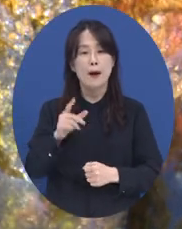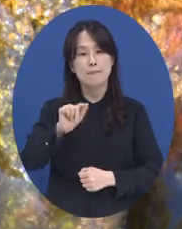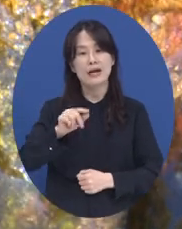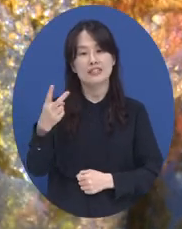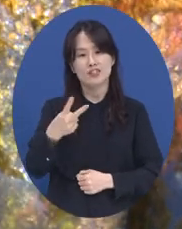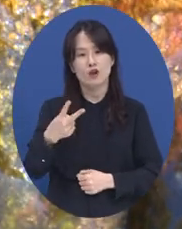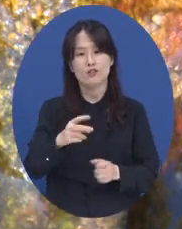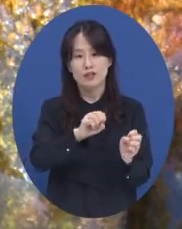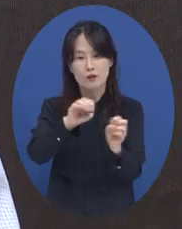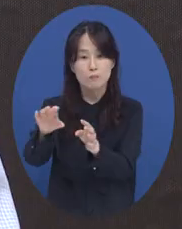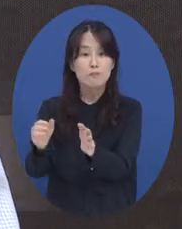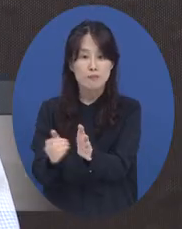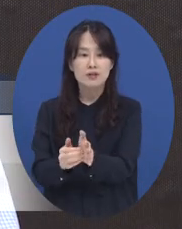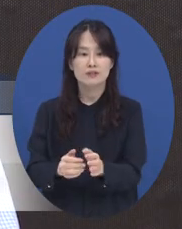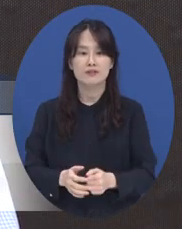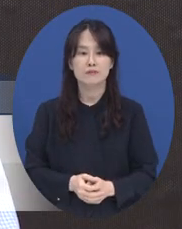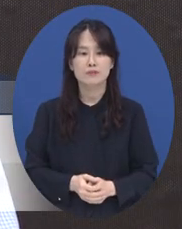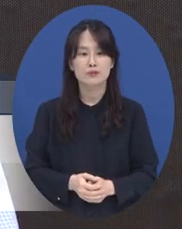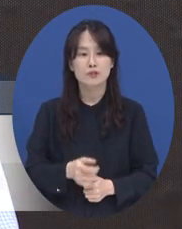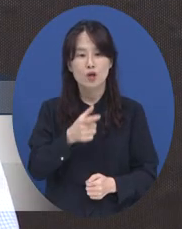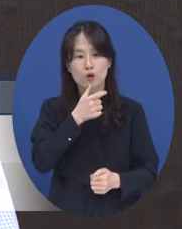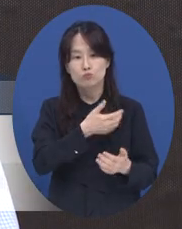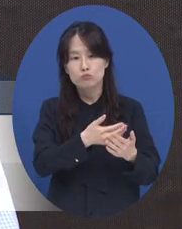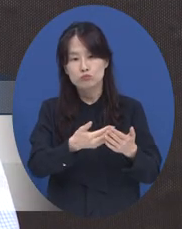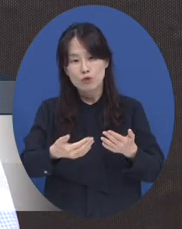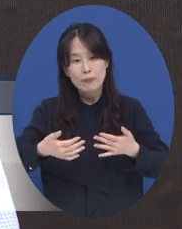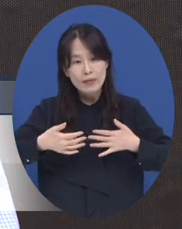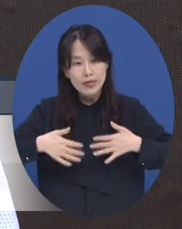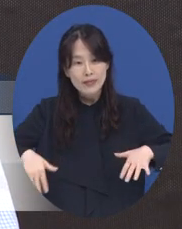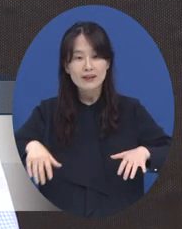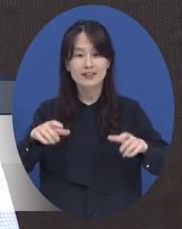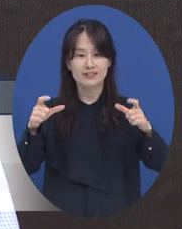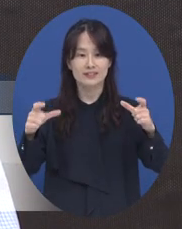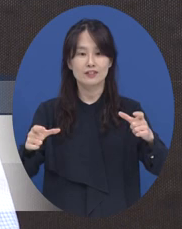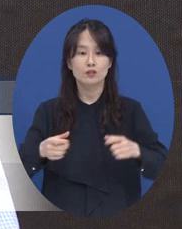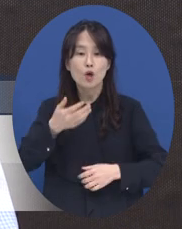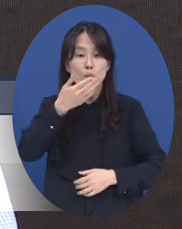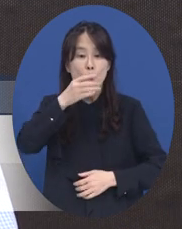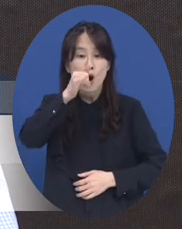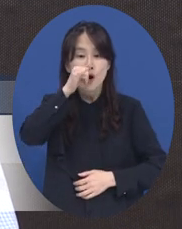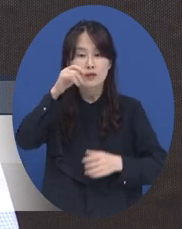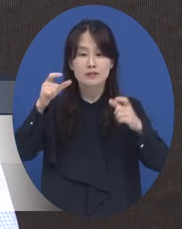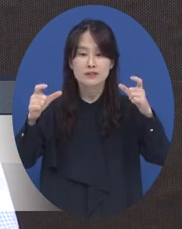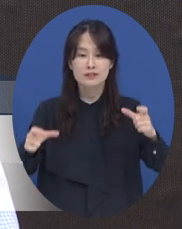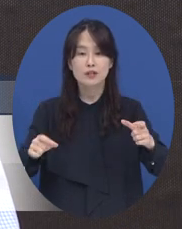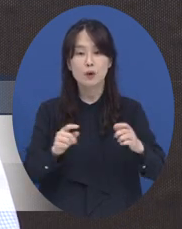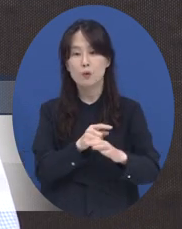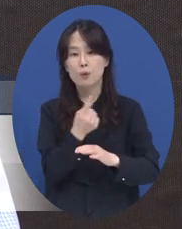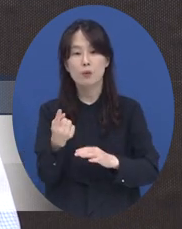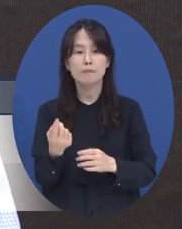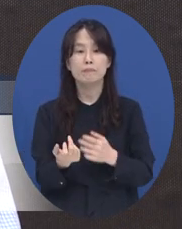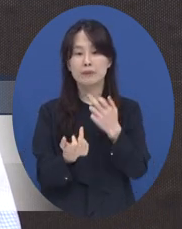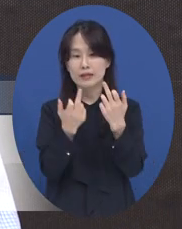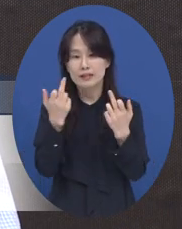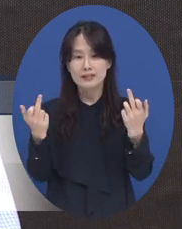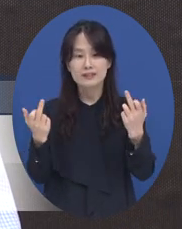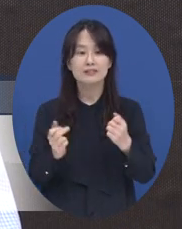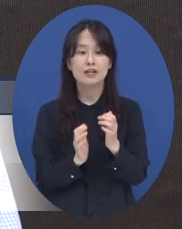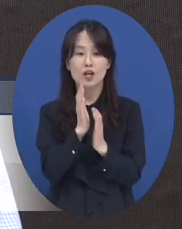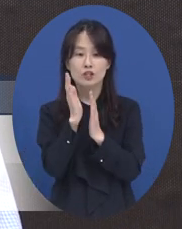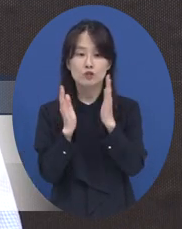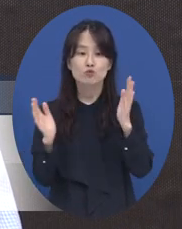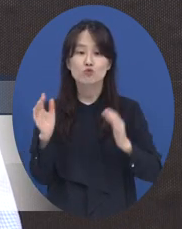풀어 낳습니다 물 흐름이 역한 지요 또 한가지는 겸 먹이가 있는지요 그리고 그 옆에